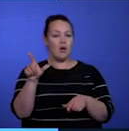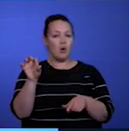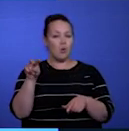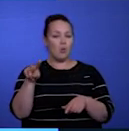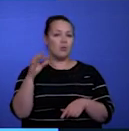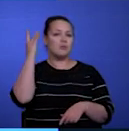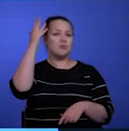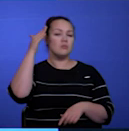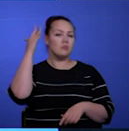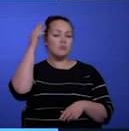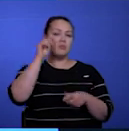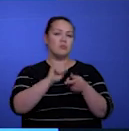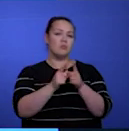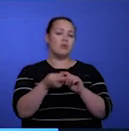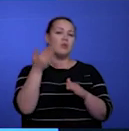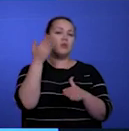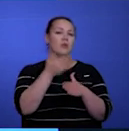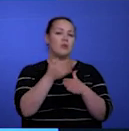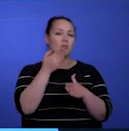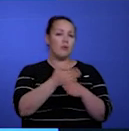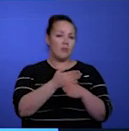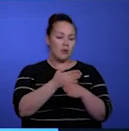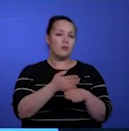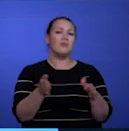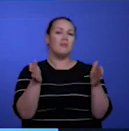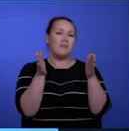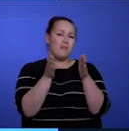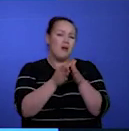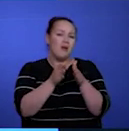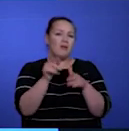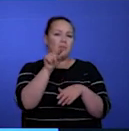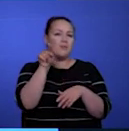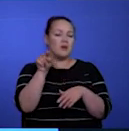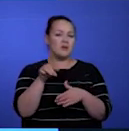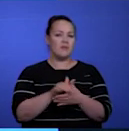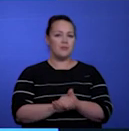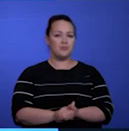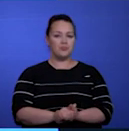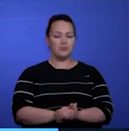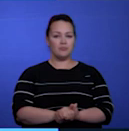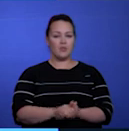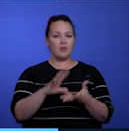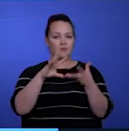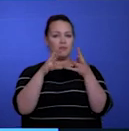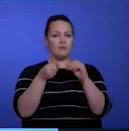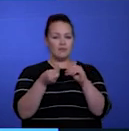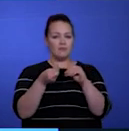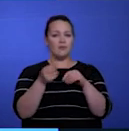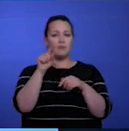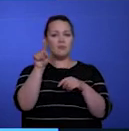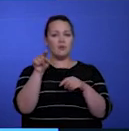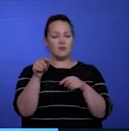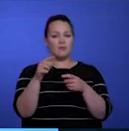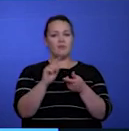смысл и помогает нам в этом маленькая приставка делаем вывод приставки